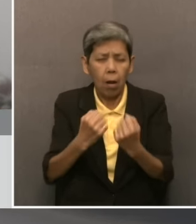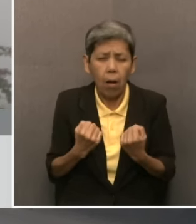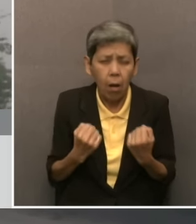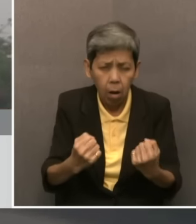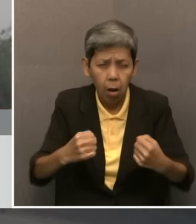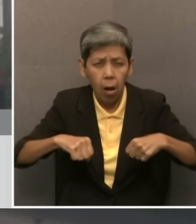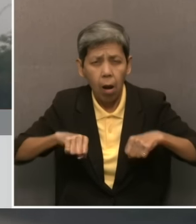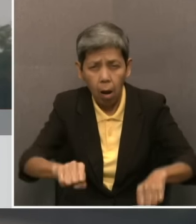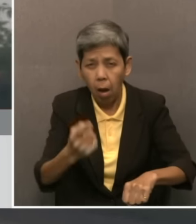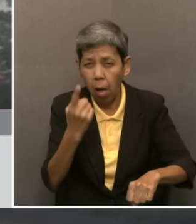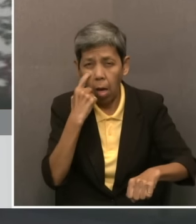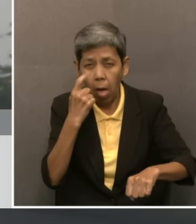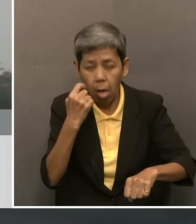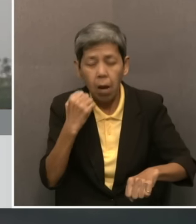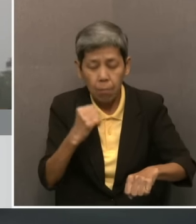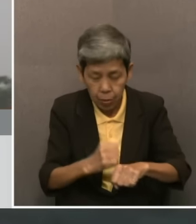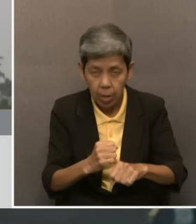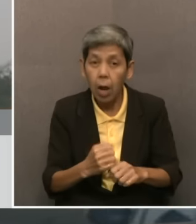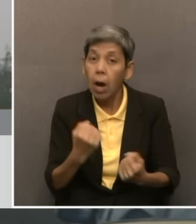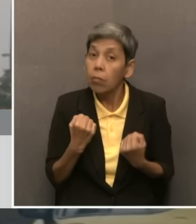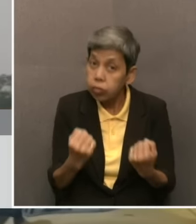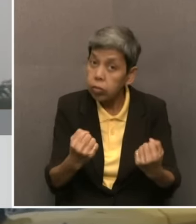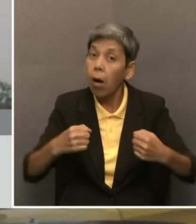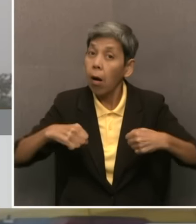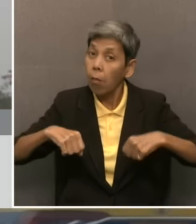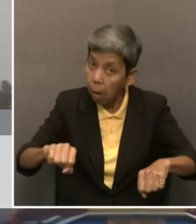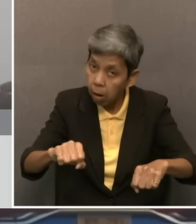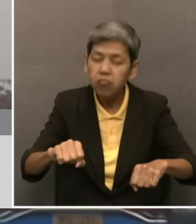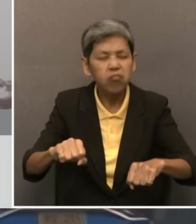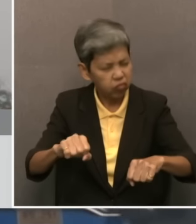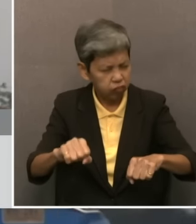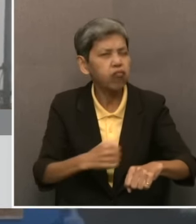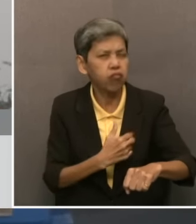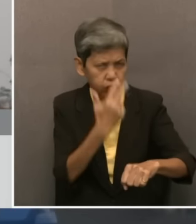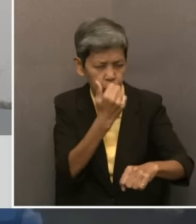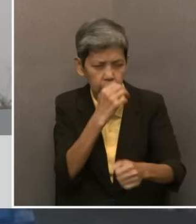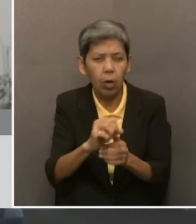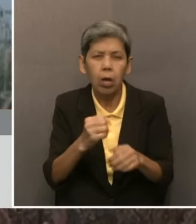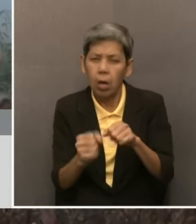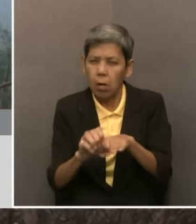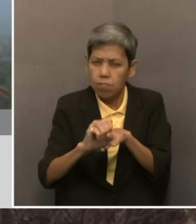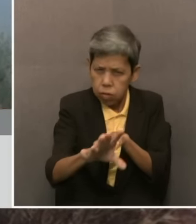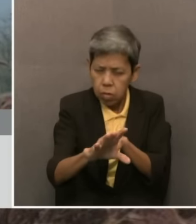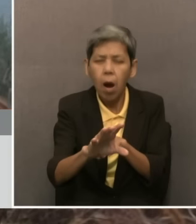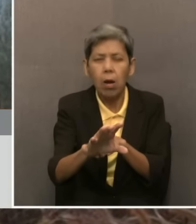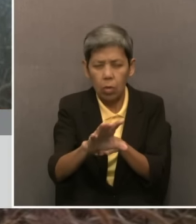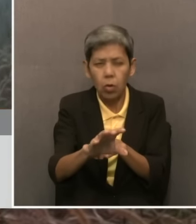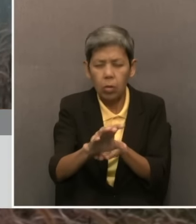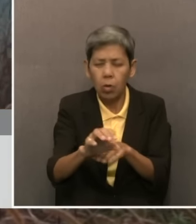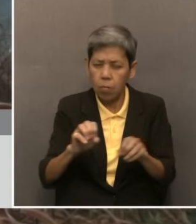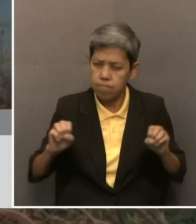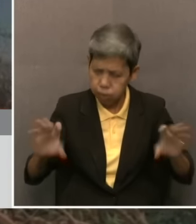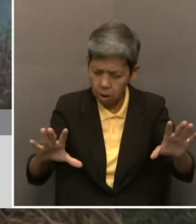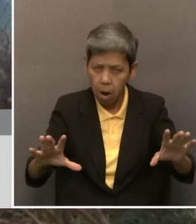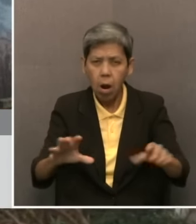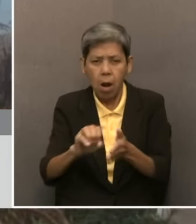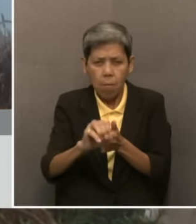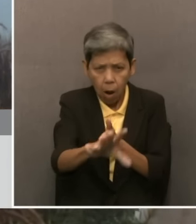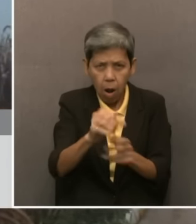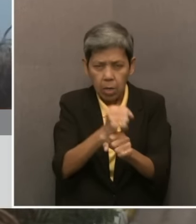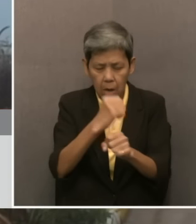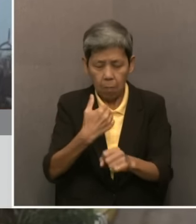าบนท้องถนนผู้ที่ขับขี่รถยนต์จักรยานยนต์ก็ต้องเปิดไฟหน้ารถนะคะขับขี่ด้วยความระมัดระวังเนื่องจาก